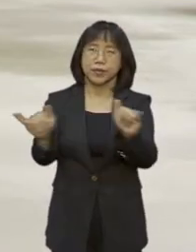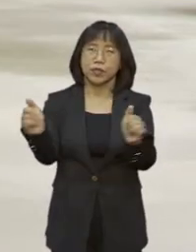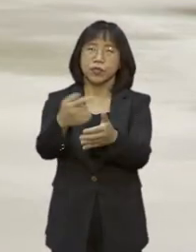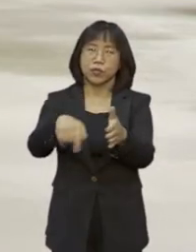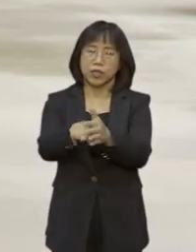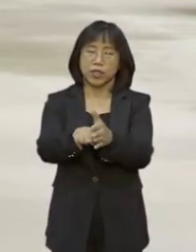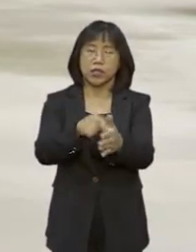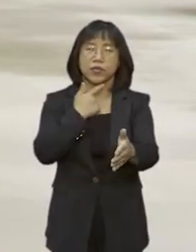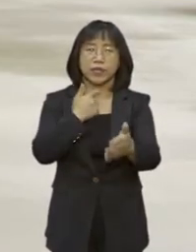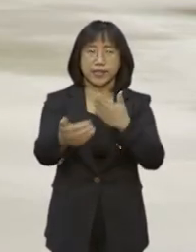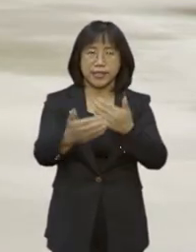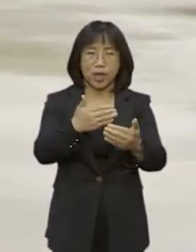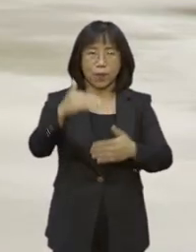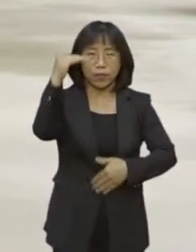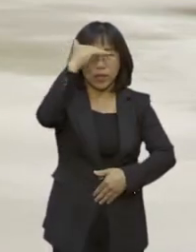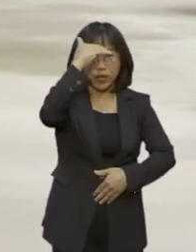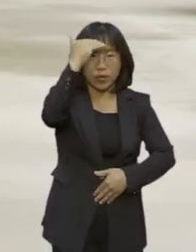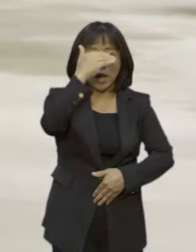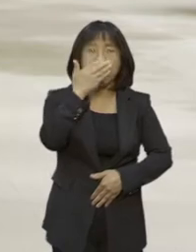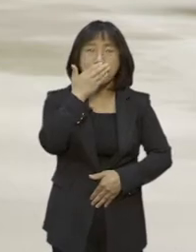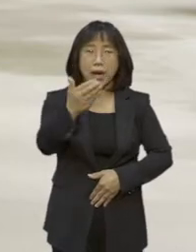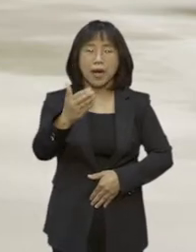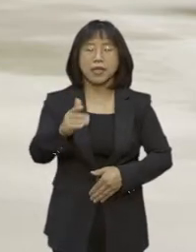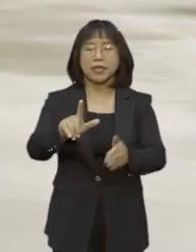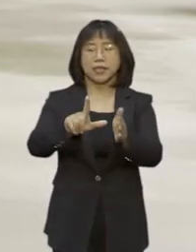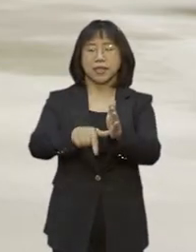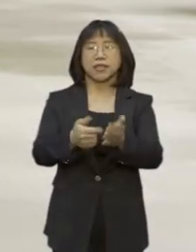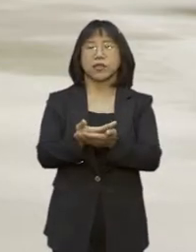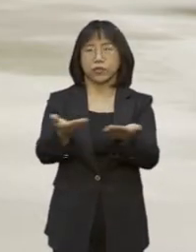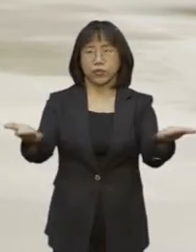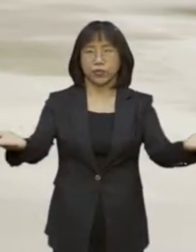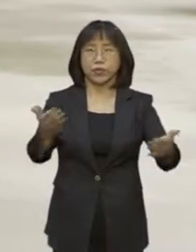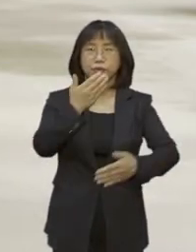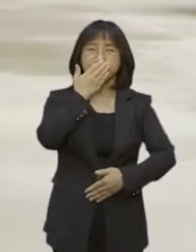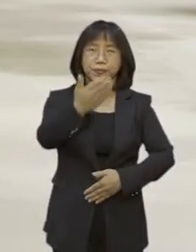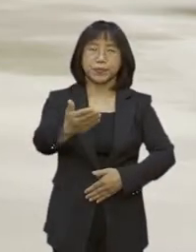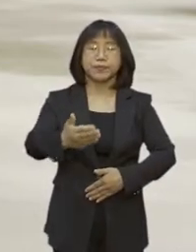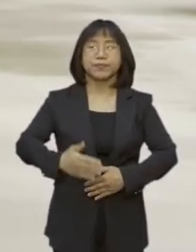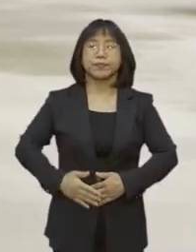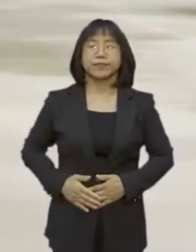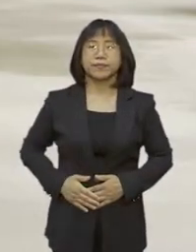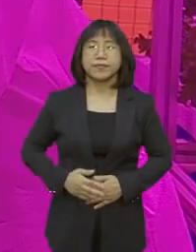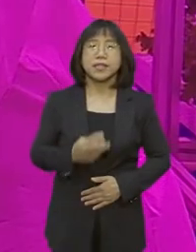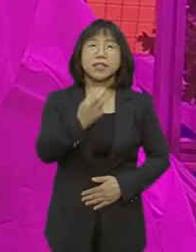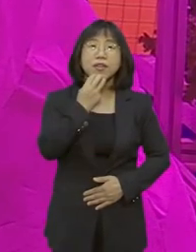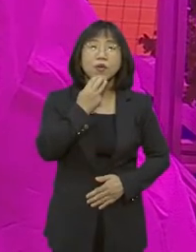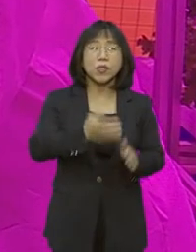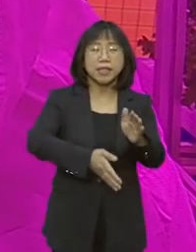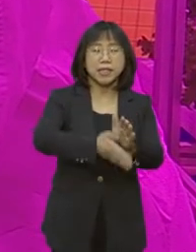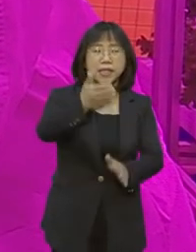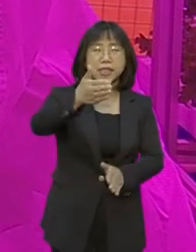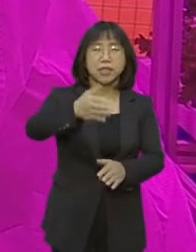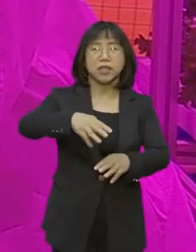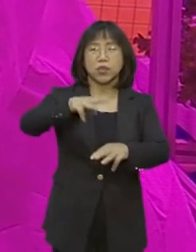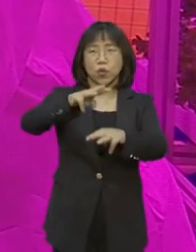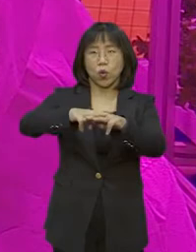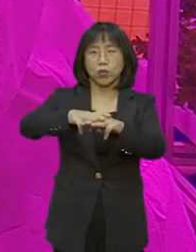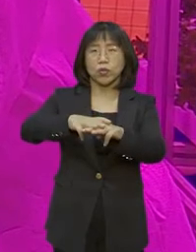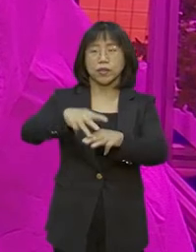주민들에게 항상 체험하고 견학할 수 있는 그런 기회를 제공하게 될 것입니다.